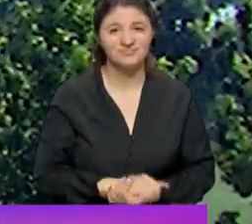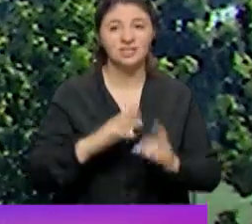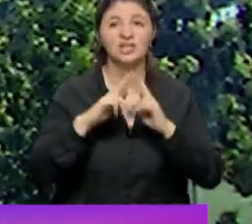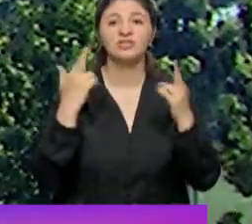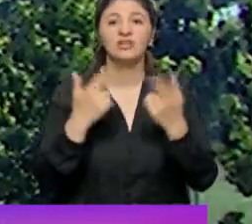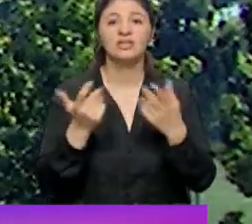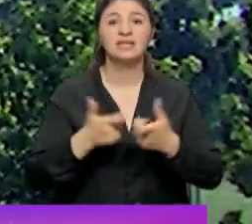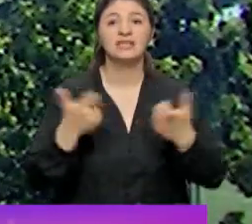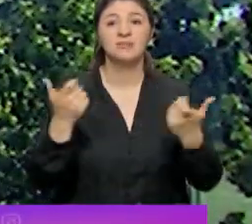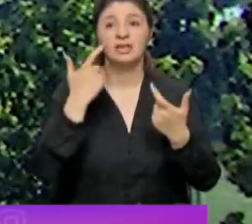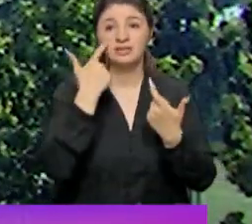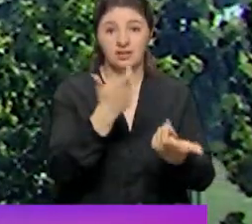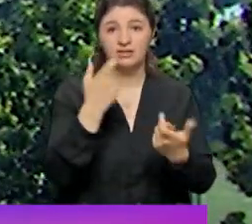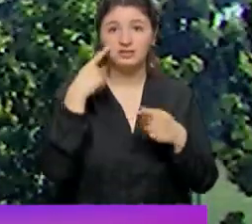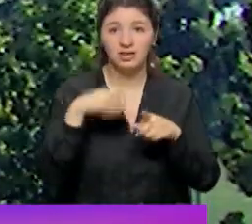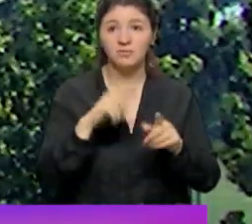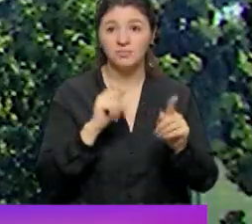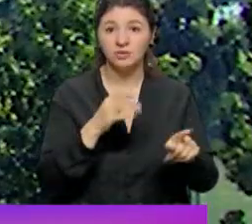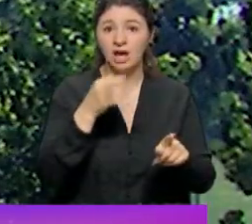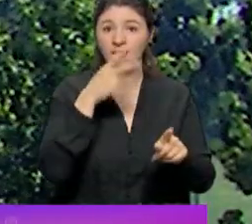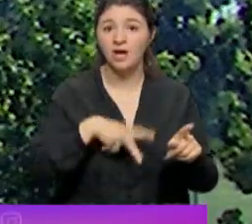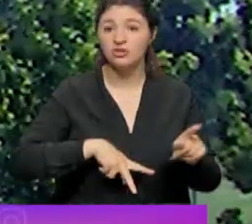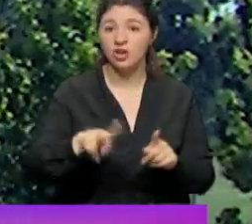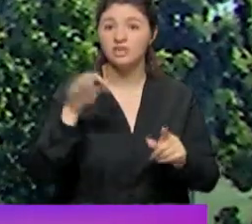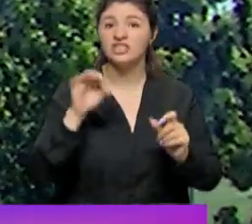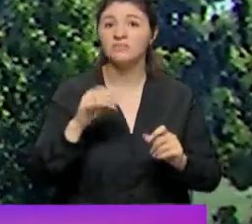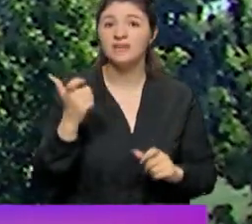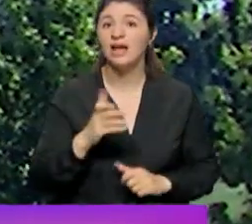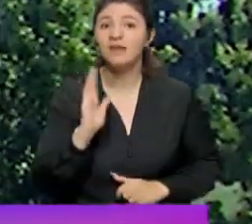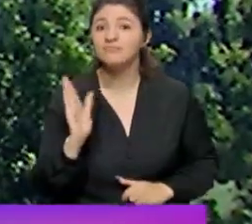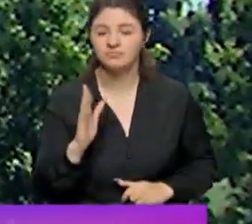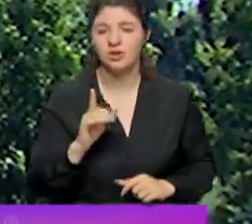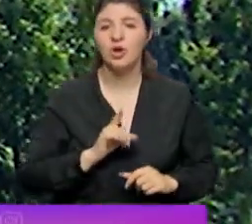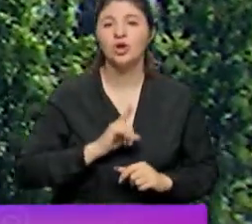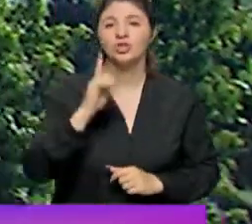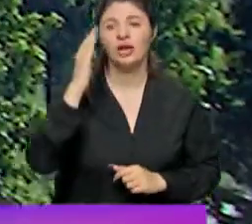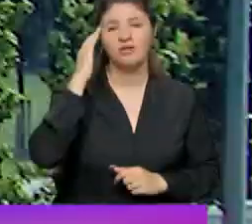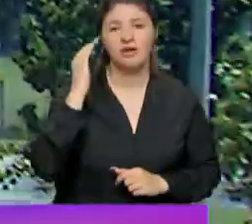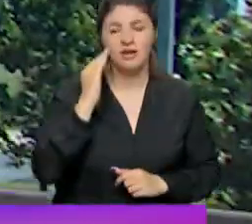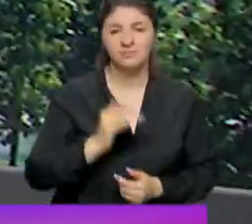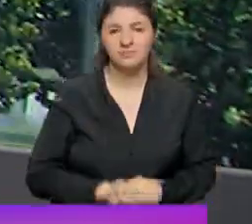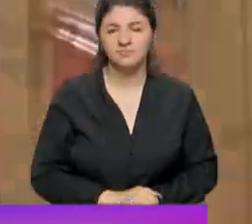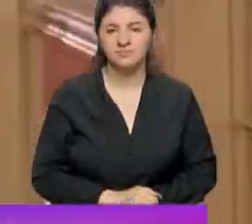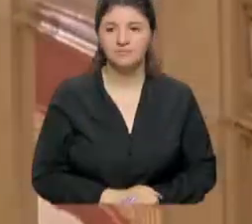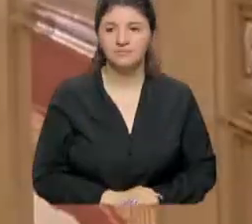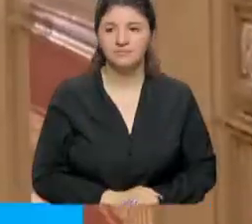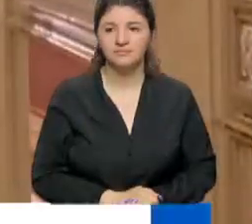dünyadaki gelişmeleri de dikkate takip ediyoruz haber yolculuğumuzun şimdiki Durağı Kuzey Kore